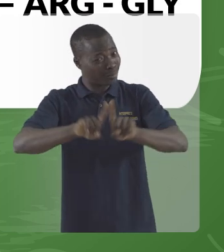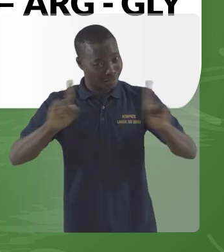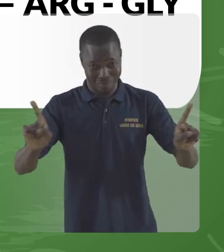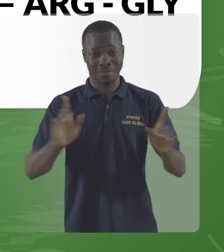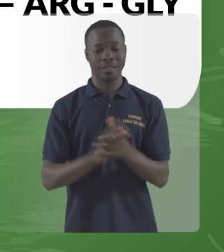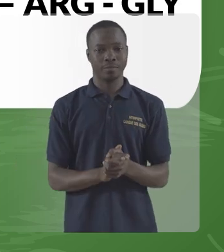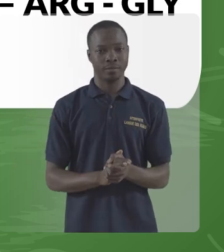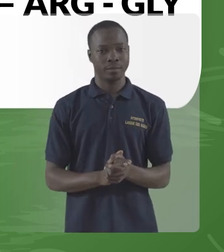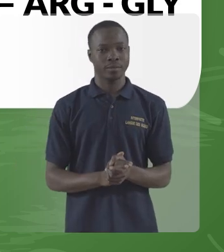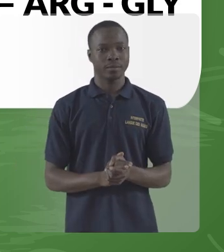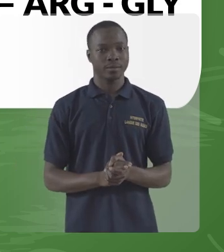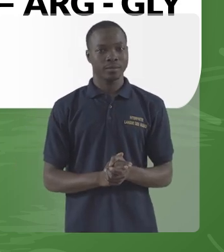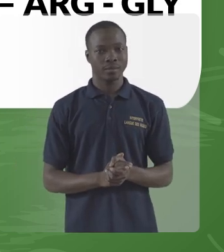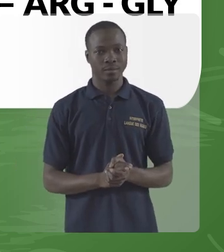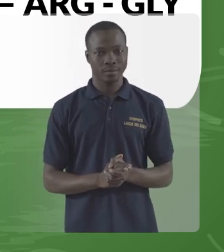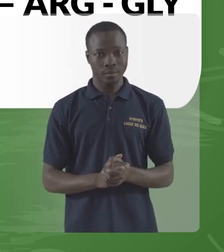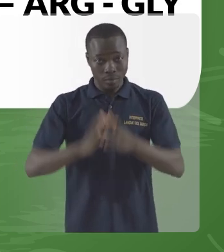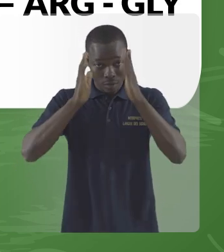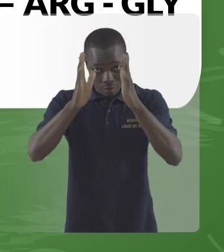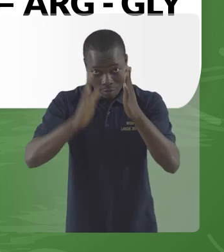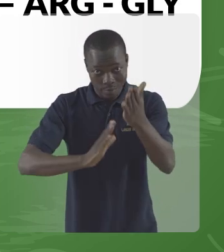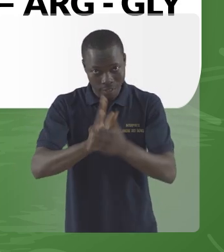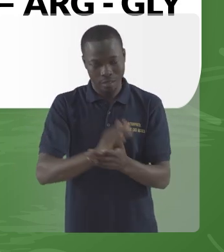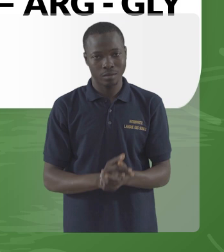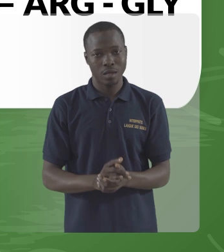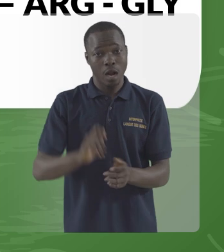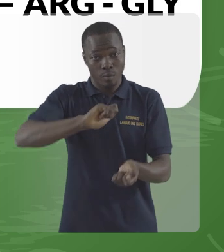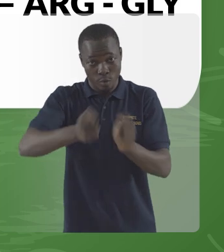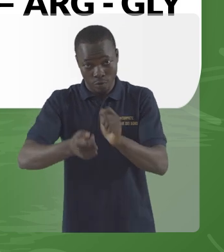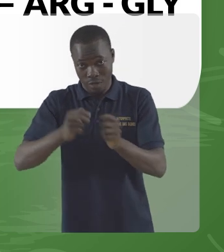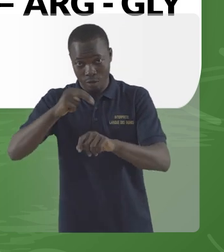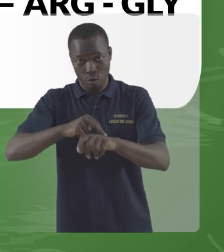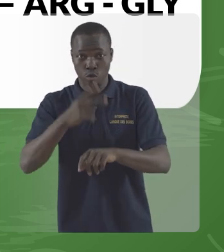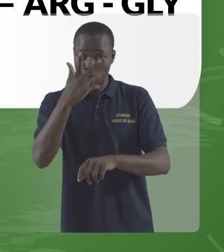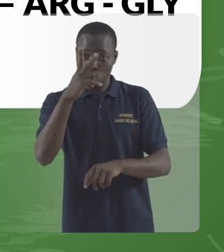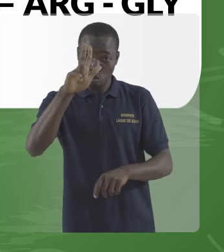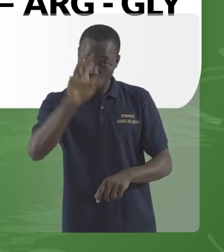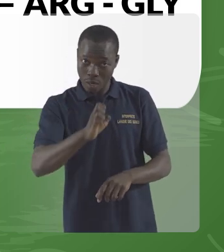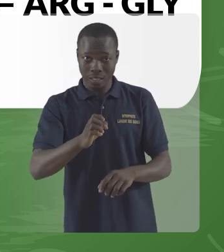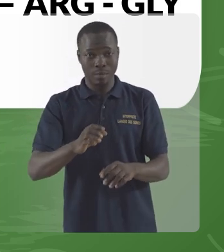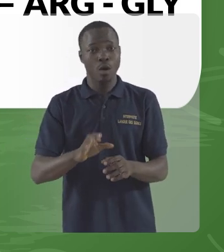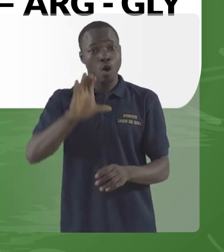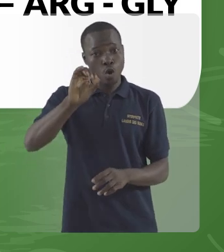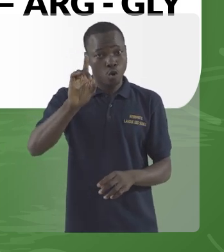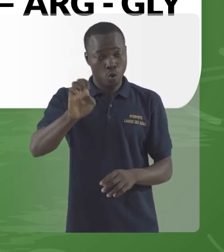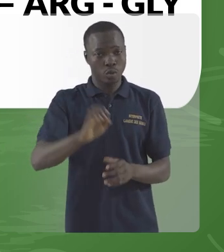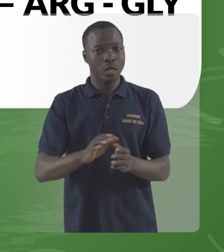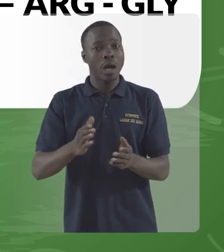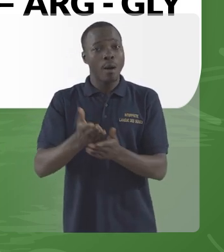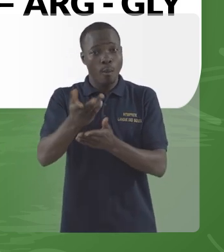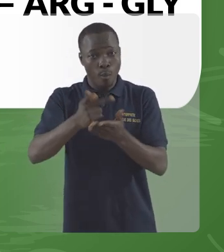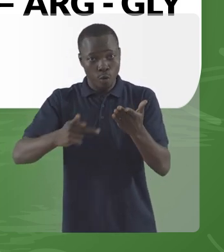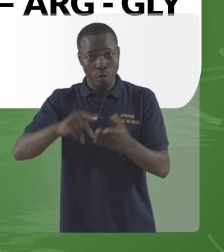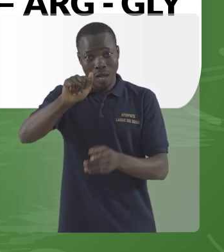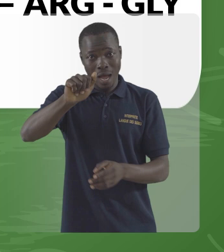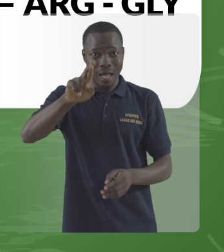différentes l'une de l'autre. La modification du troisième codon de la portion